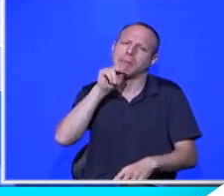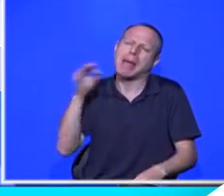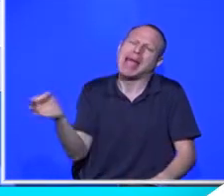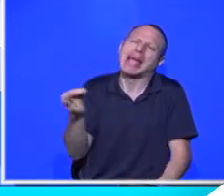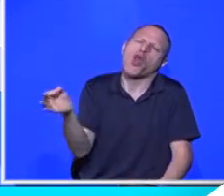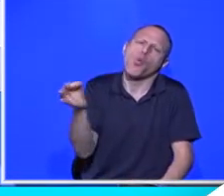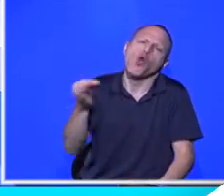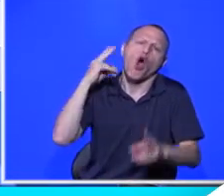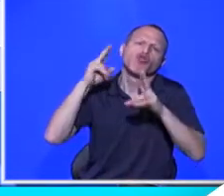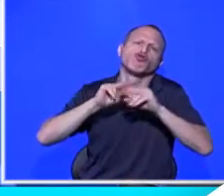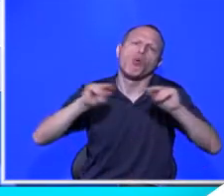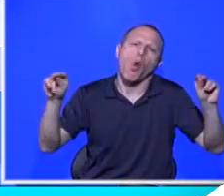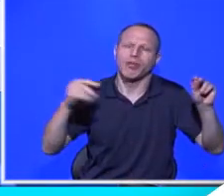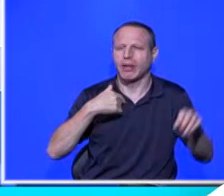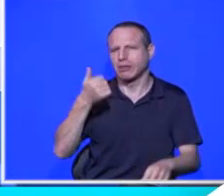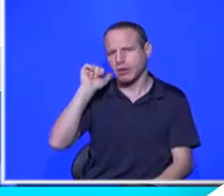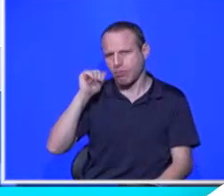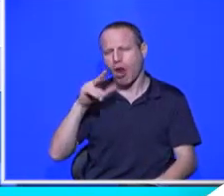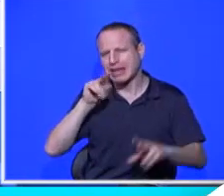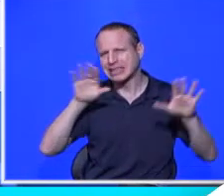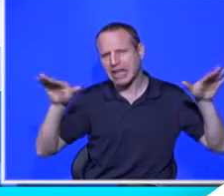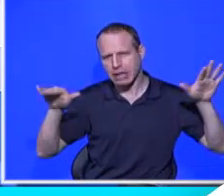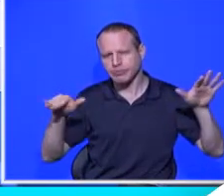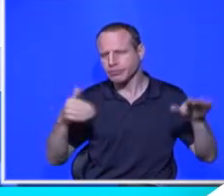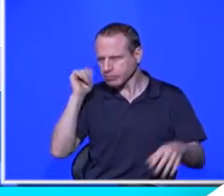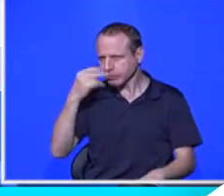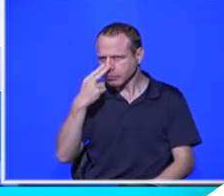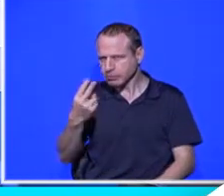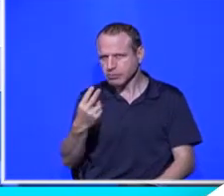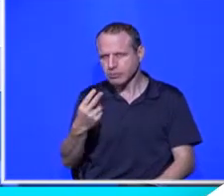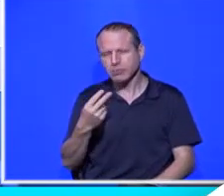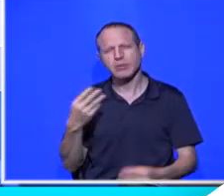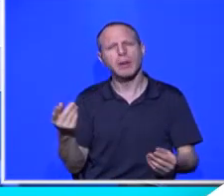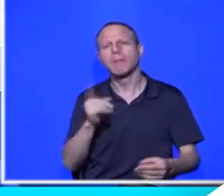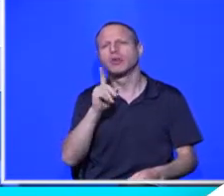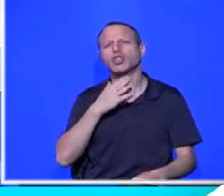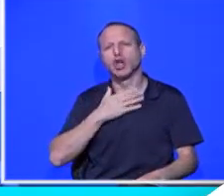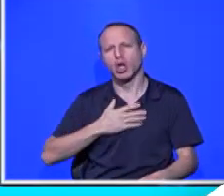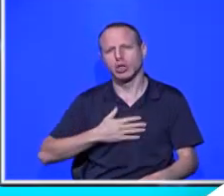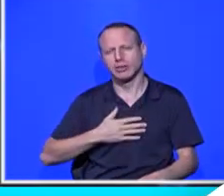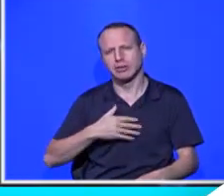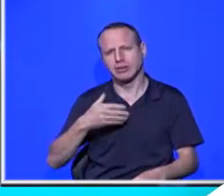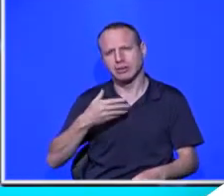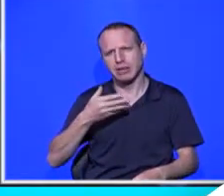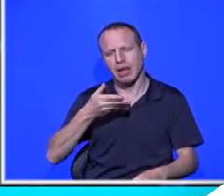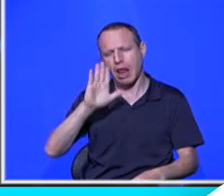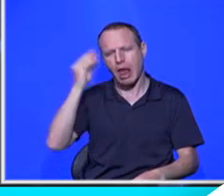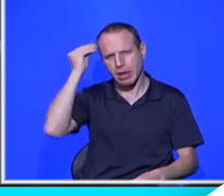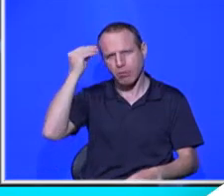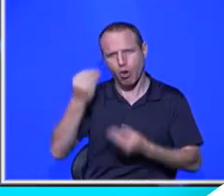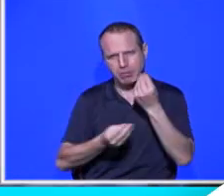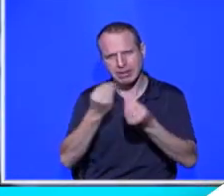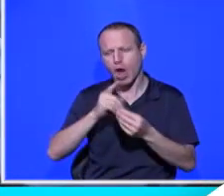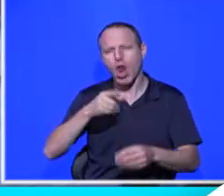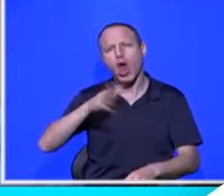ברכילויות ובשמועות וב... אני אתמול צייצתי, כמו שראית, שמי שרוצה ללכת ללמוד משחק, לא ללכת ללמוד משחק אצל